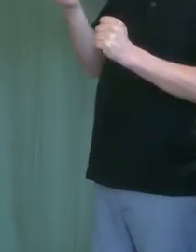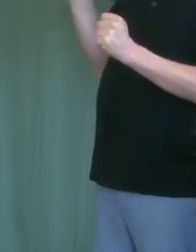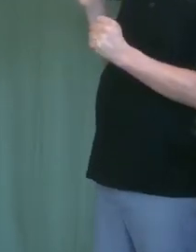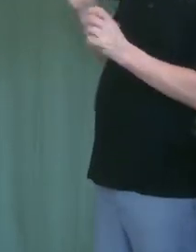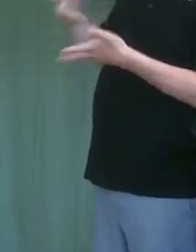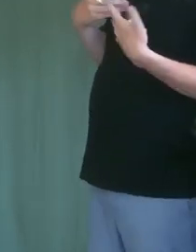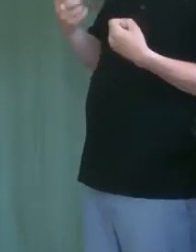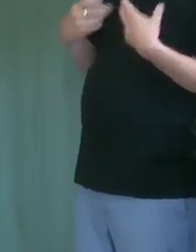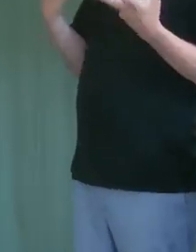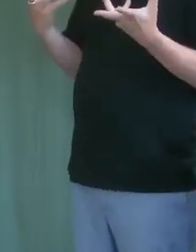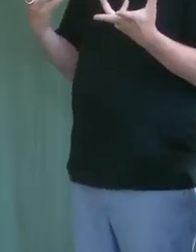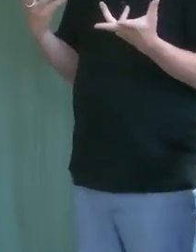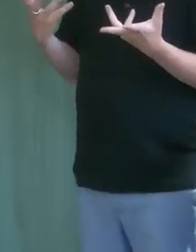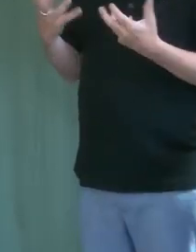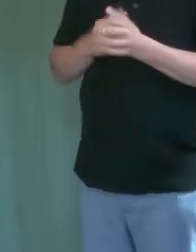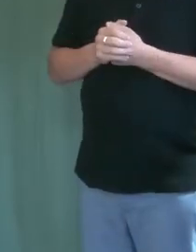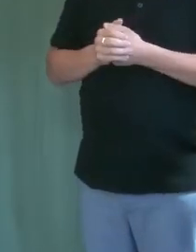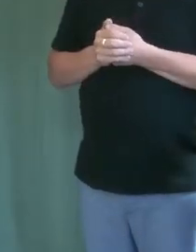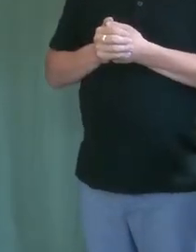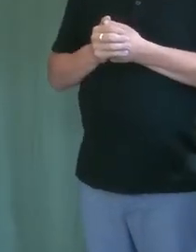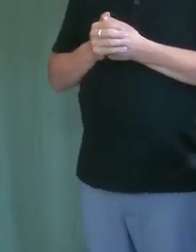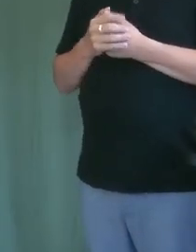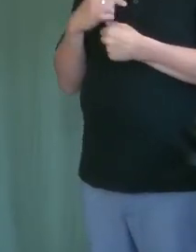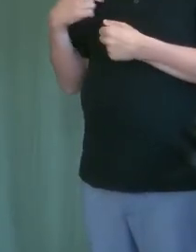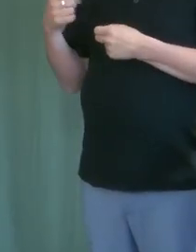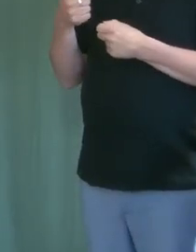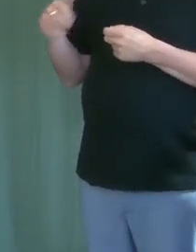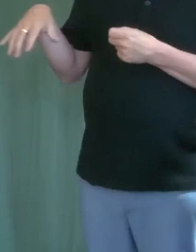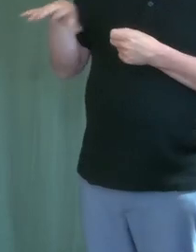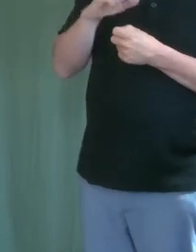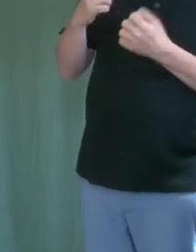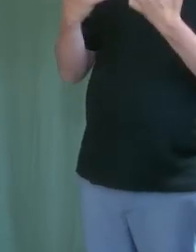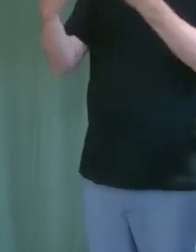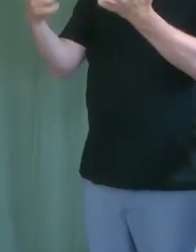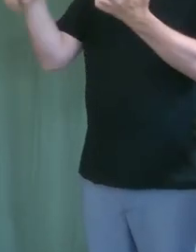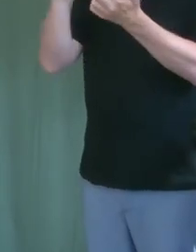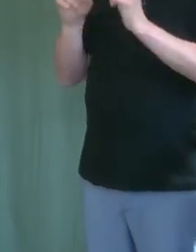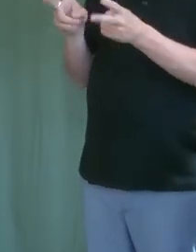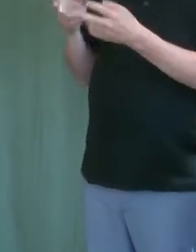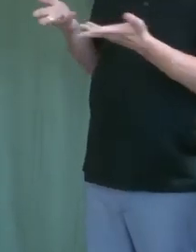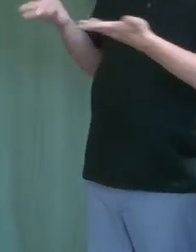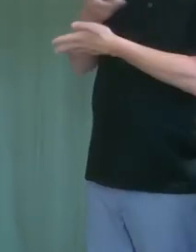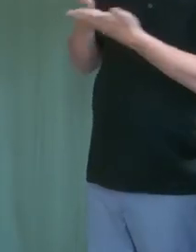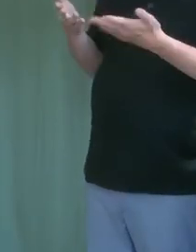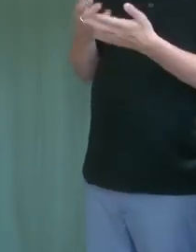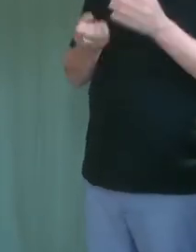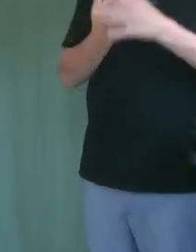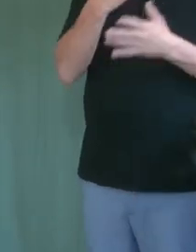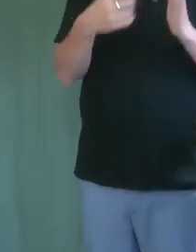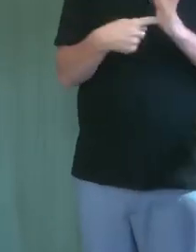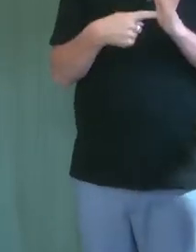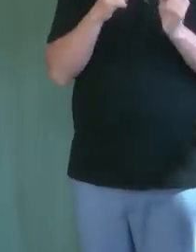vi behöver alla hjälpas åt för att få en fungerande upphovsrätt för innovation och forskning. Stort tack!